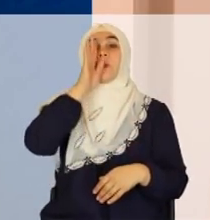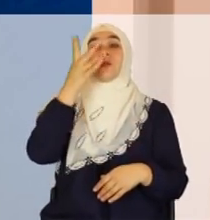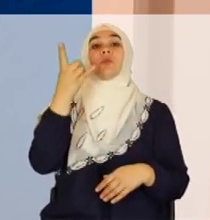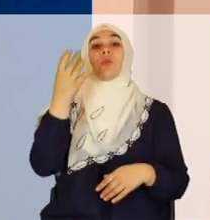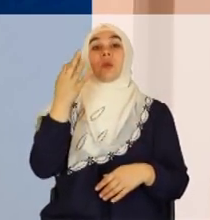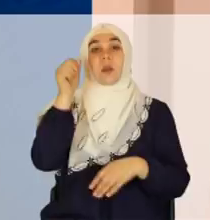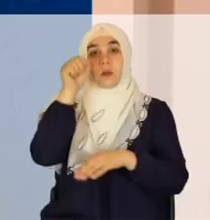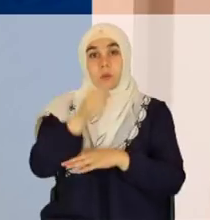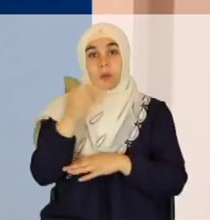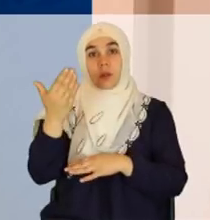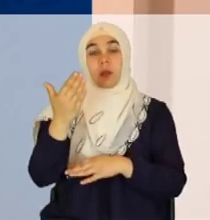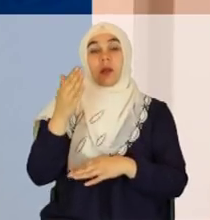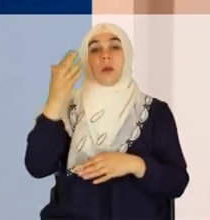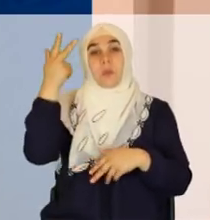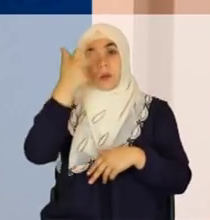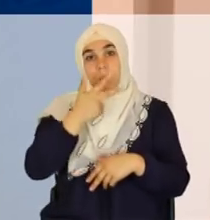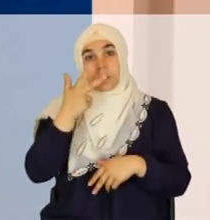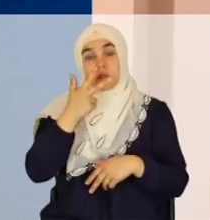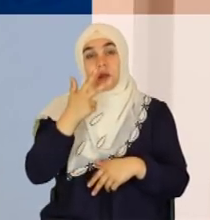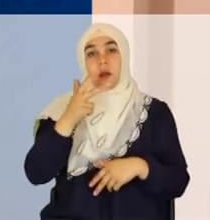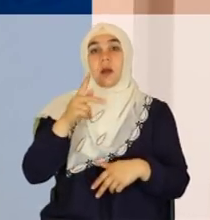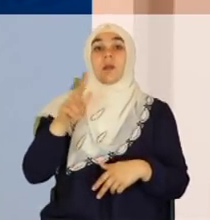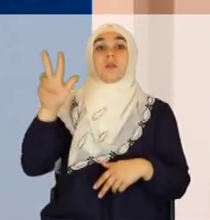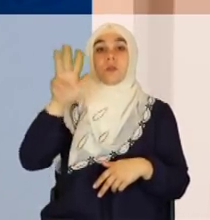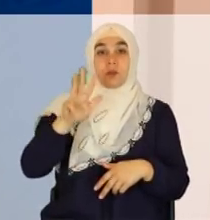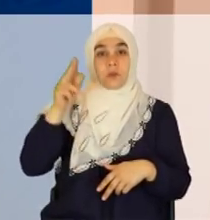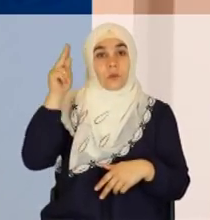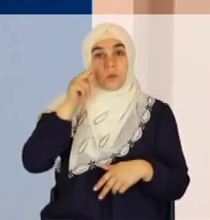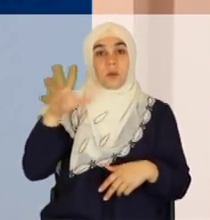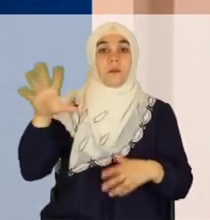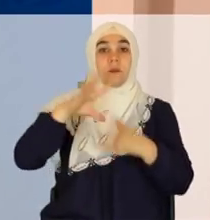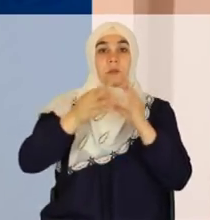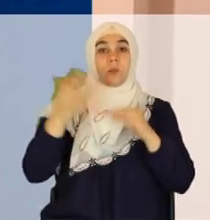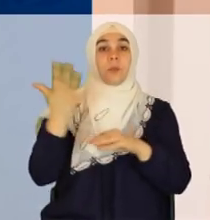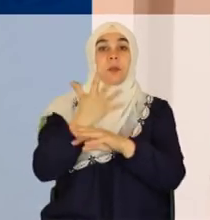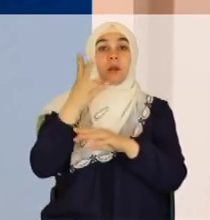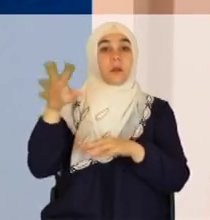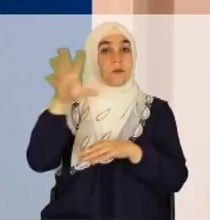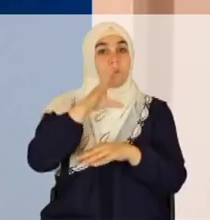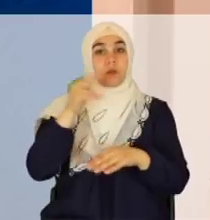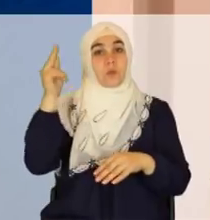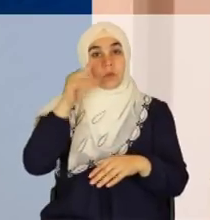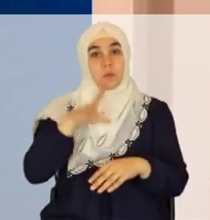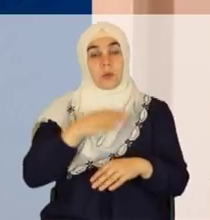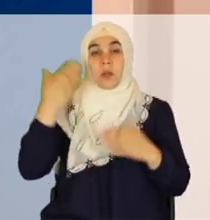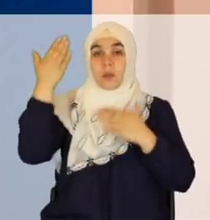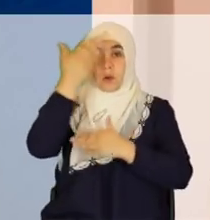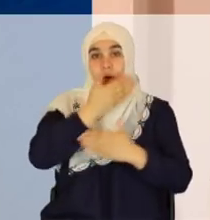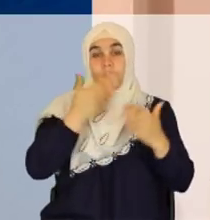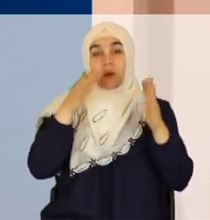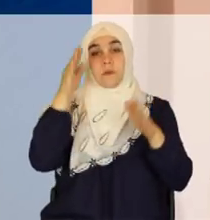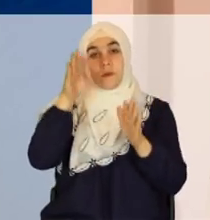rakat, peşin birinci rakat, asr-ı kanda bunu organdik. Taharatlı farzlarını